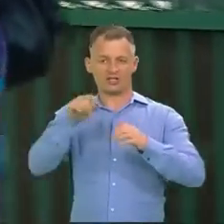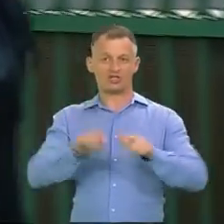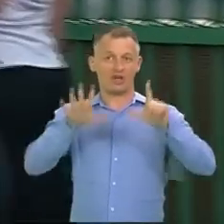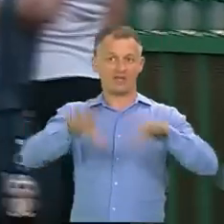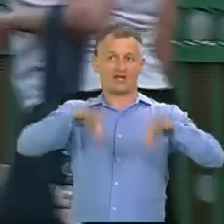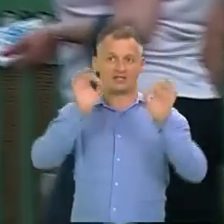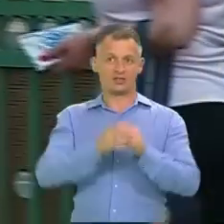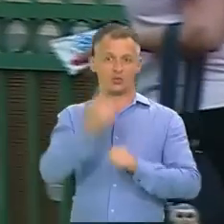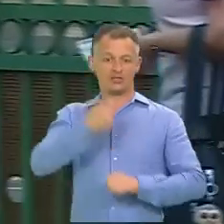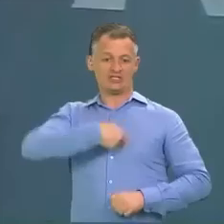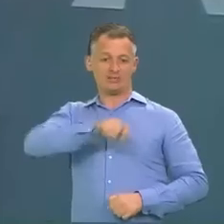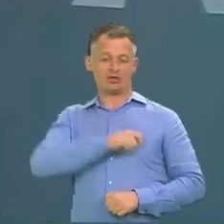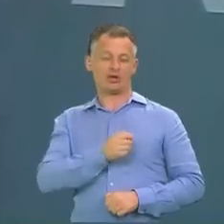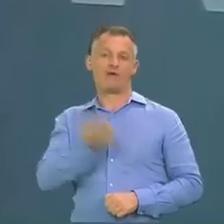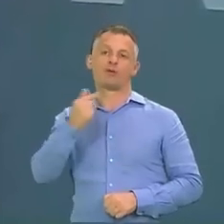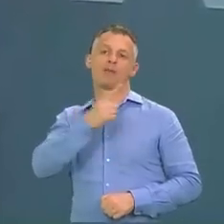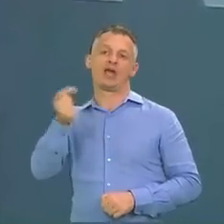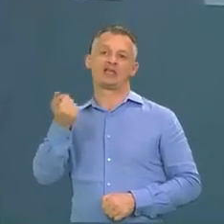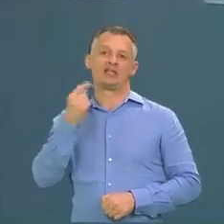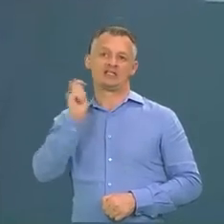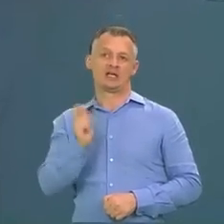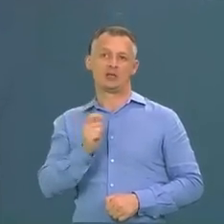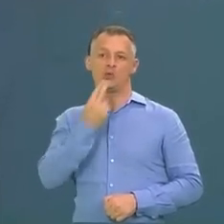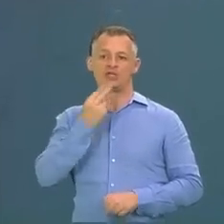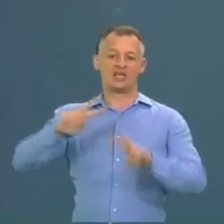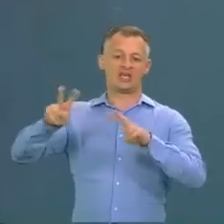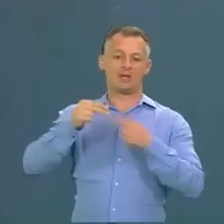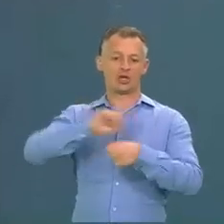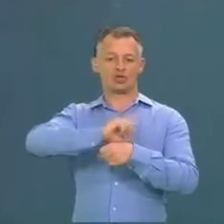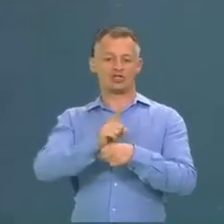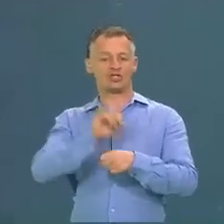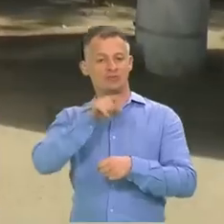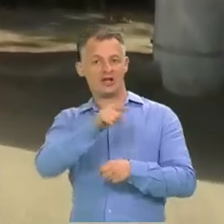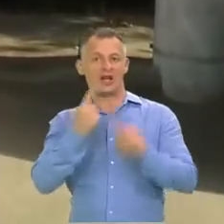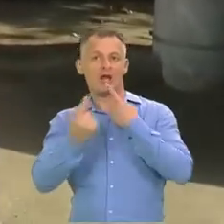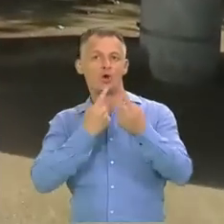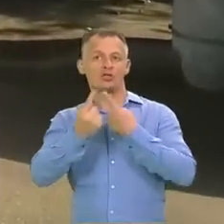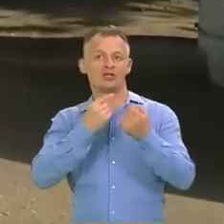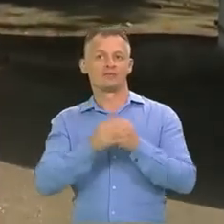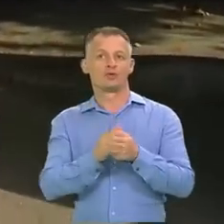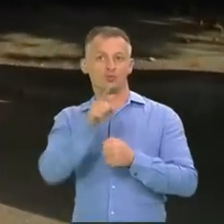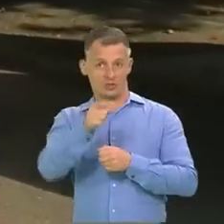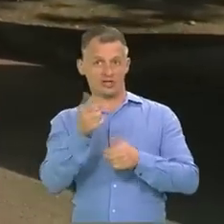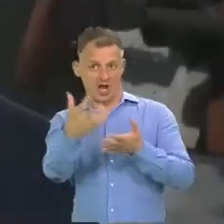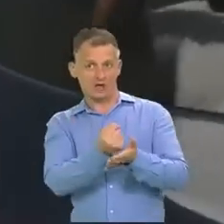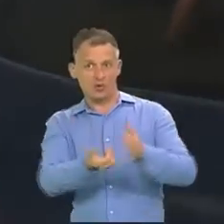un inspector școlar era plecat din țară și anchetatorii l-au chemat de urgență și pe el la audieri. Ați luat amită?